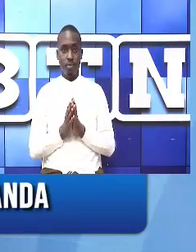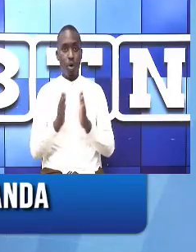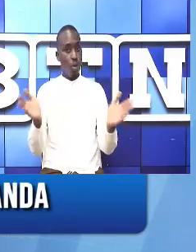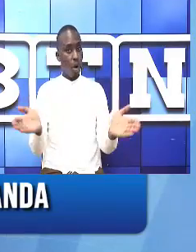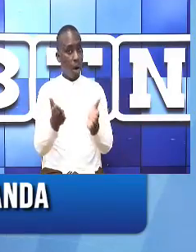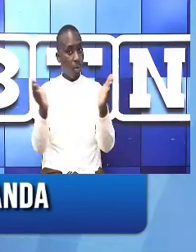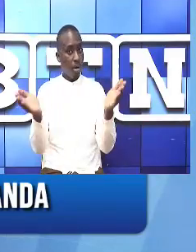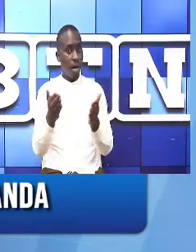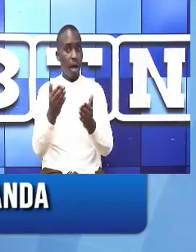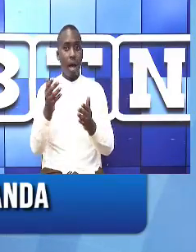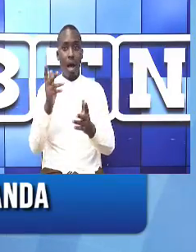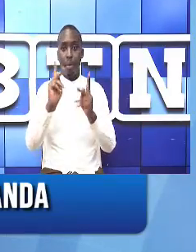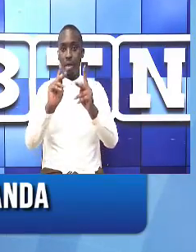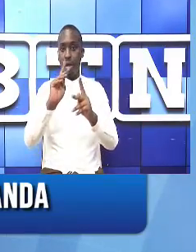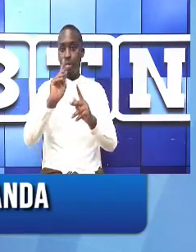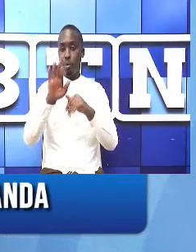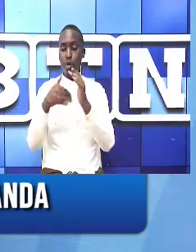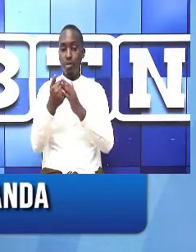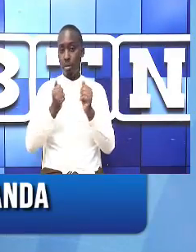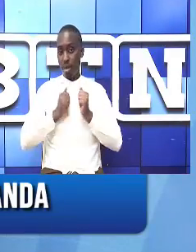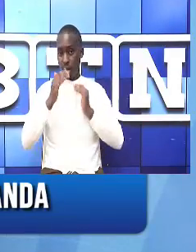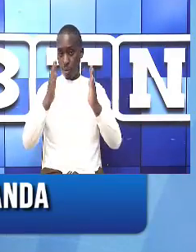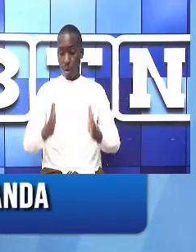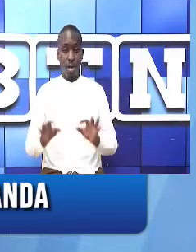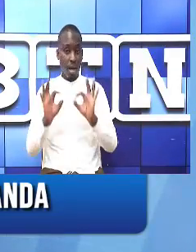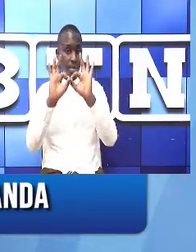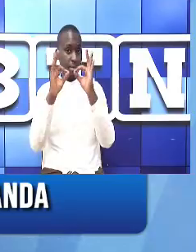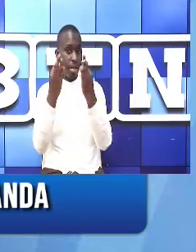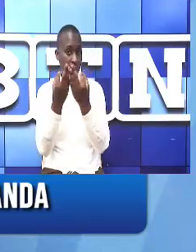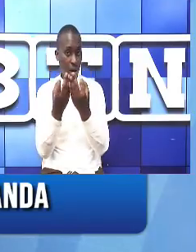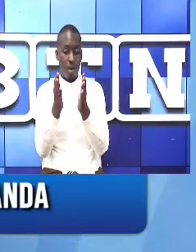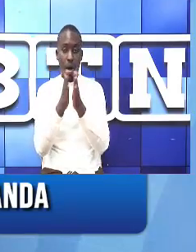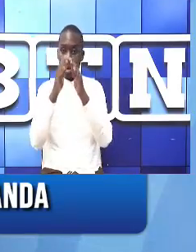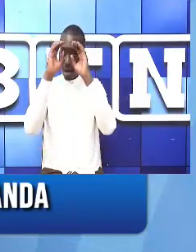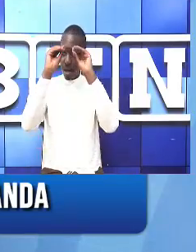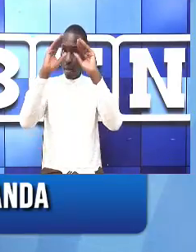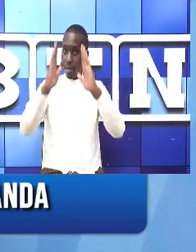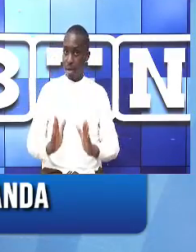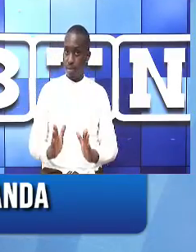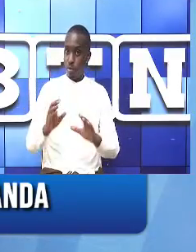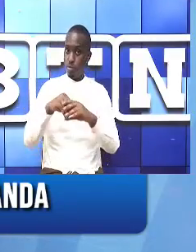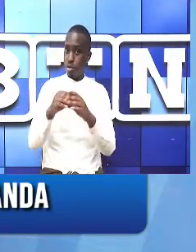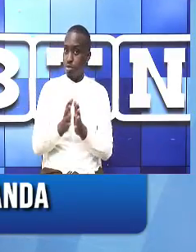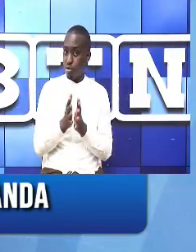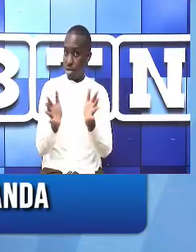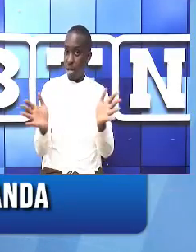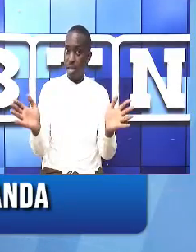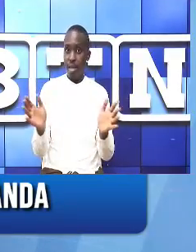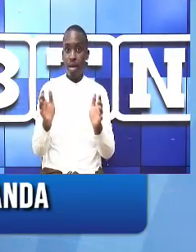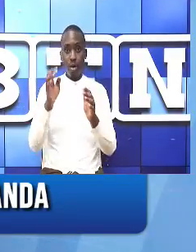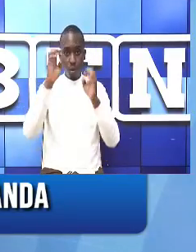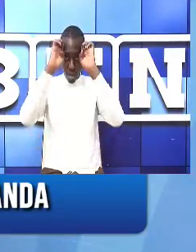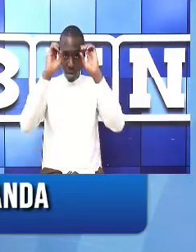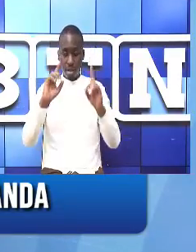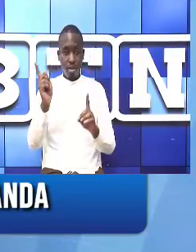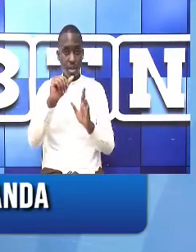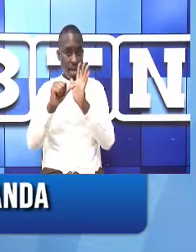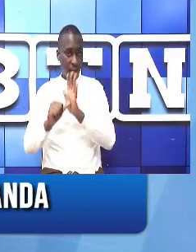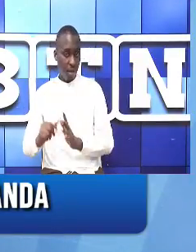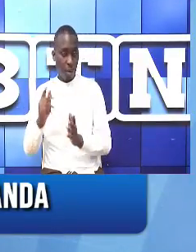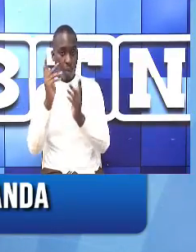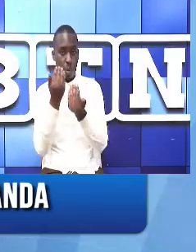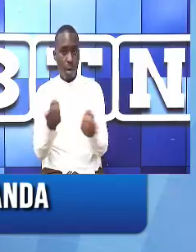imbaga nyarwanda imiryango n'abarezi muri rusange kuburizi budaheza bw'abana bafite